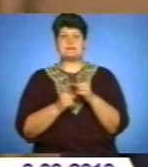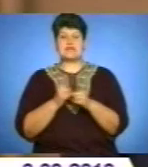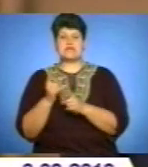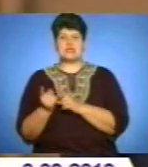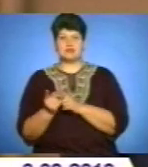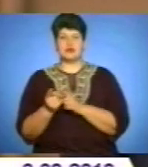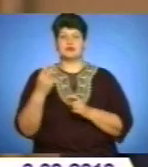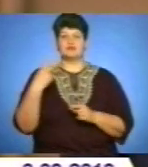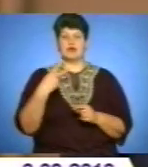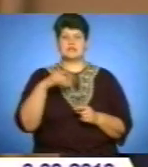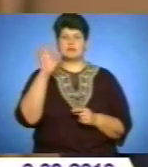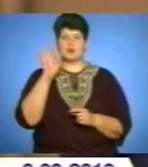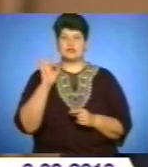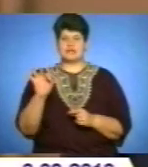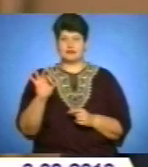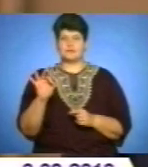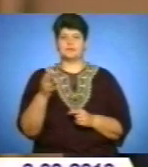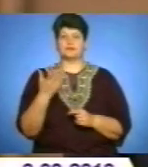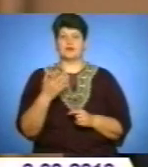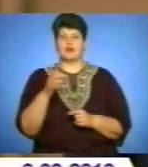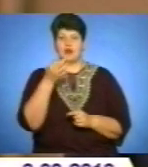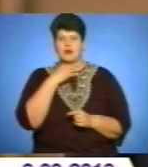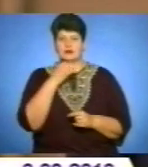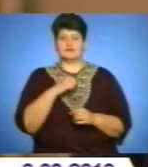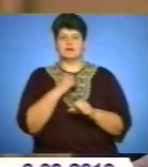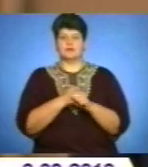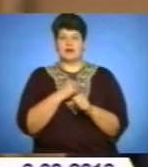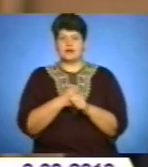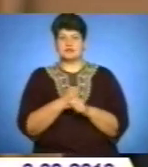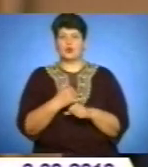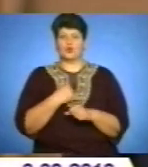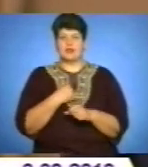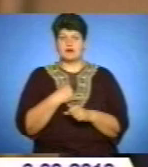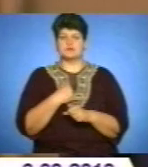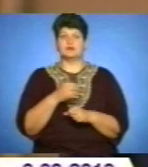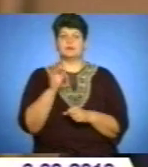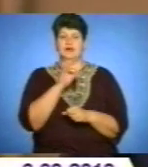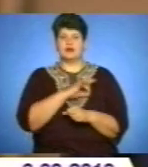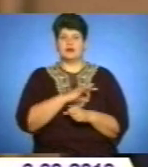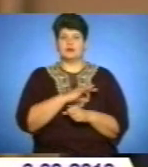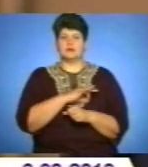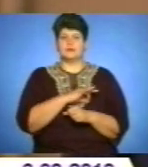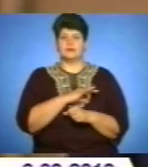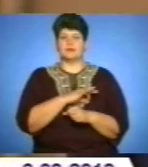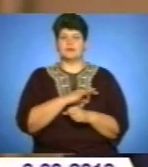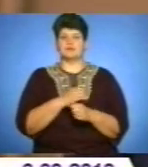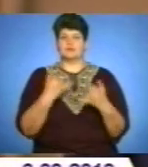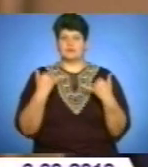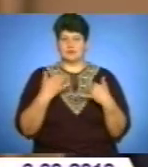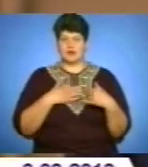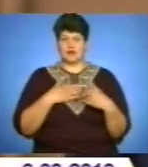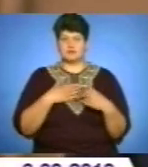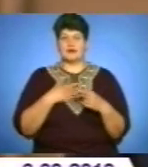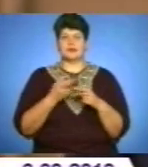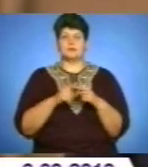изменить 20% примерно лекарств производится у нас от потребляемых отечественными фармацевтами. Мы хотим этот процент